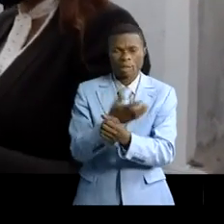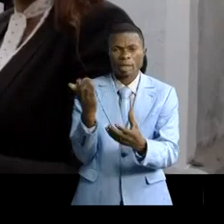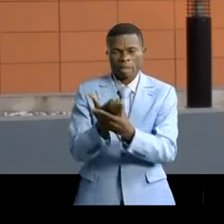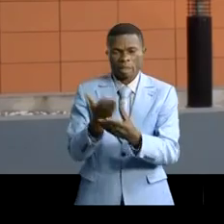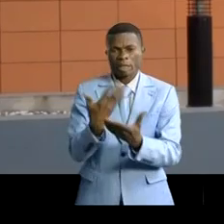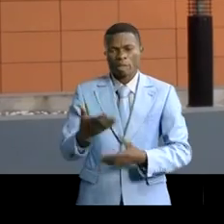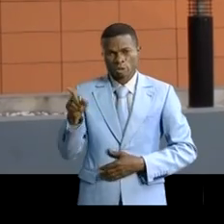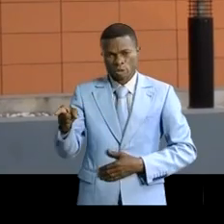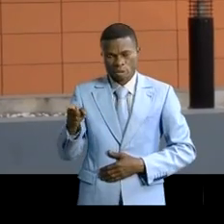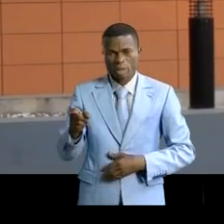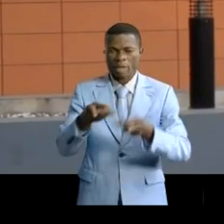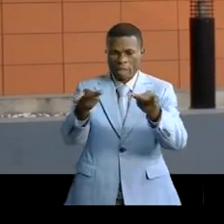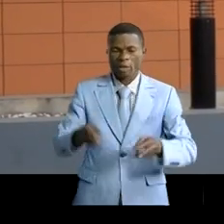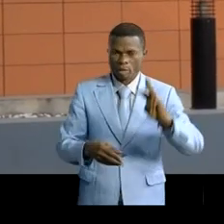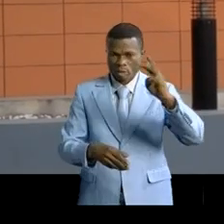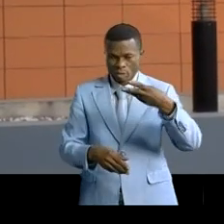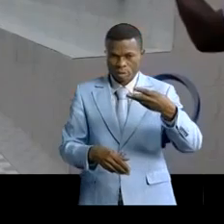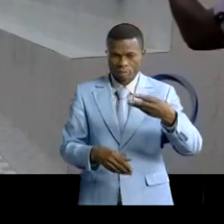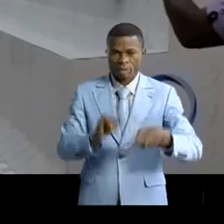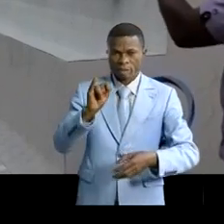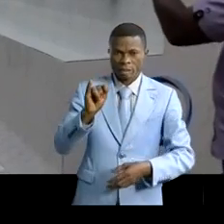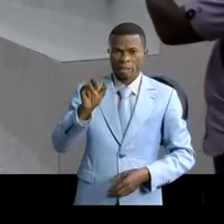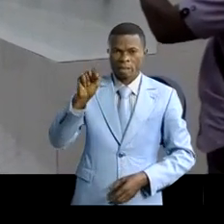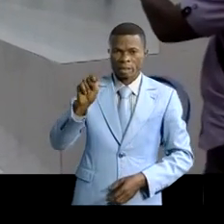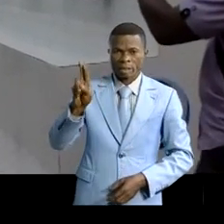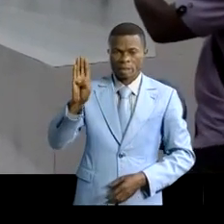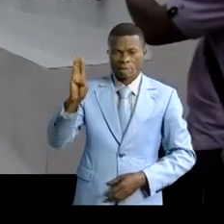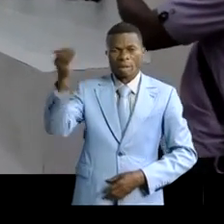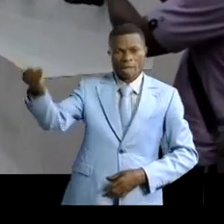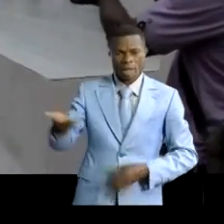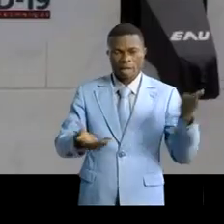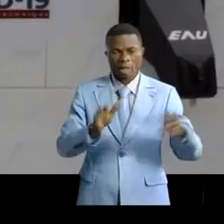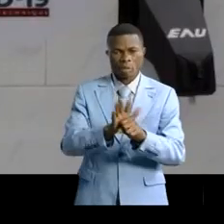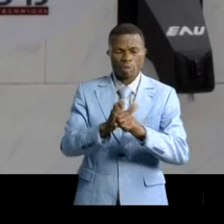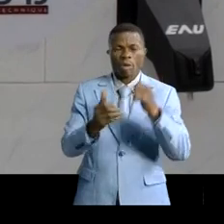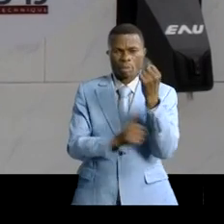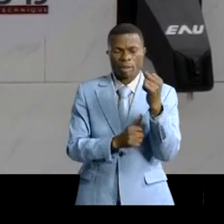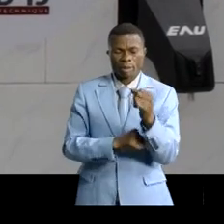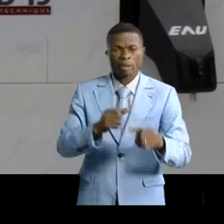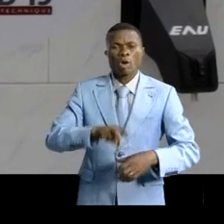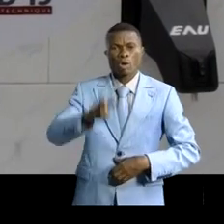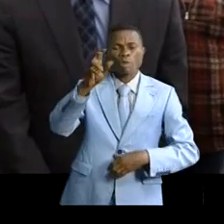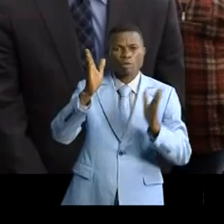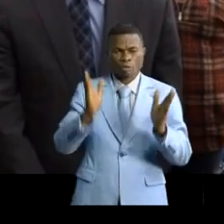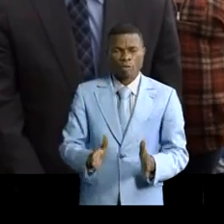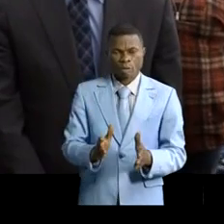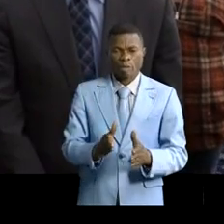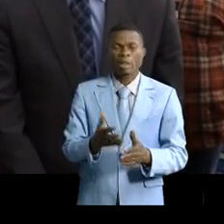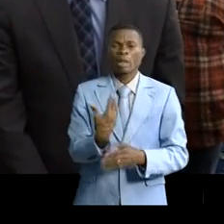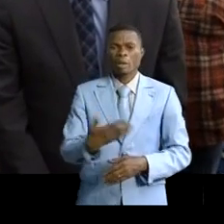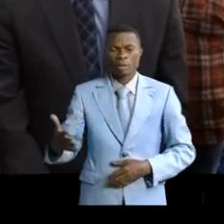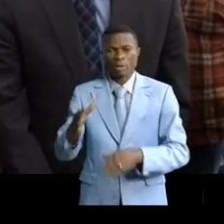ouvrage. Autre site bénéficiaire, c'est l'INERBE qui accueille chaque jour des milliers de voyageurs. L'ouvrage,